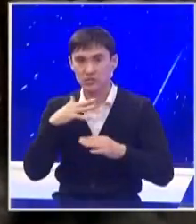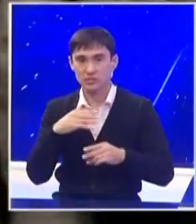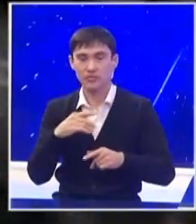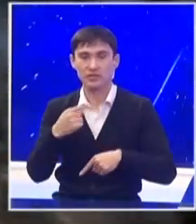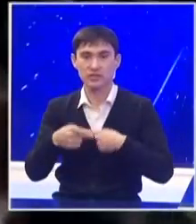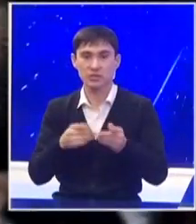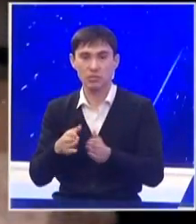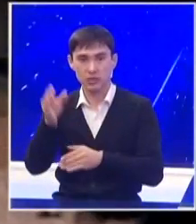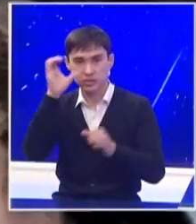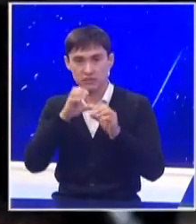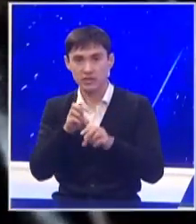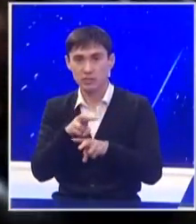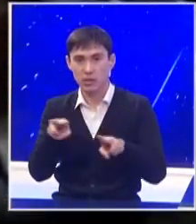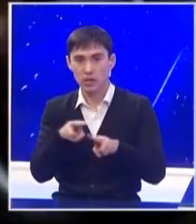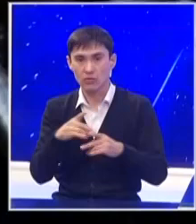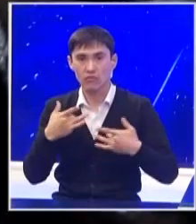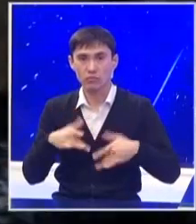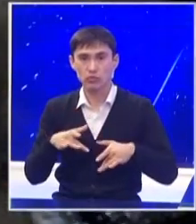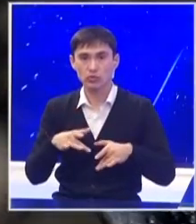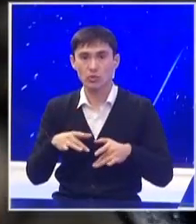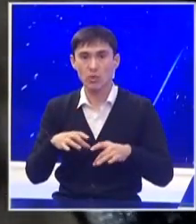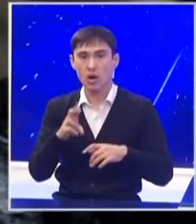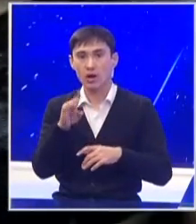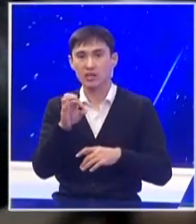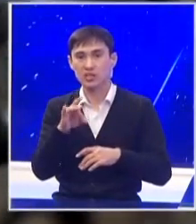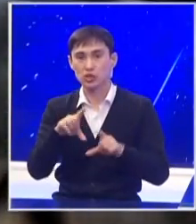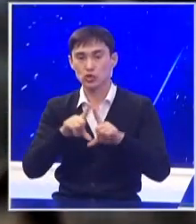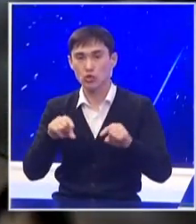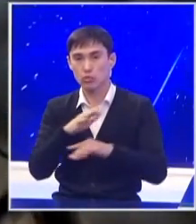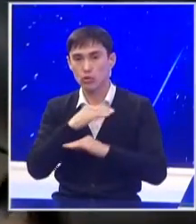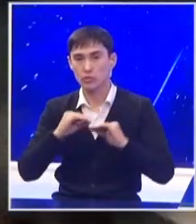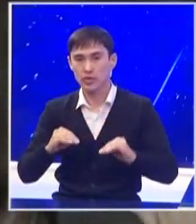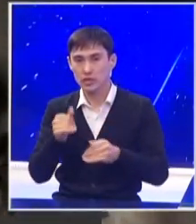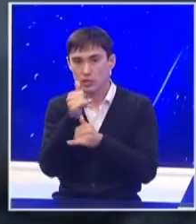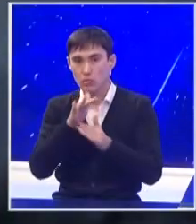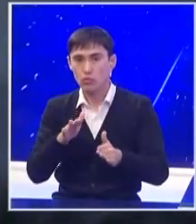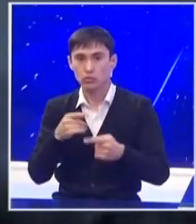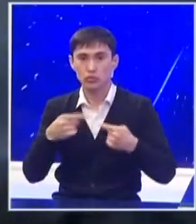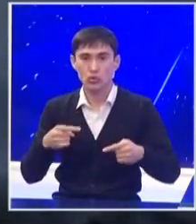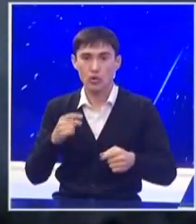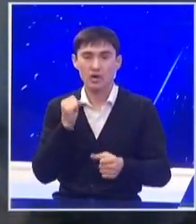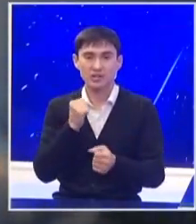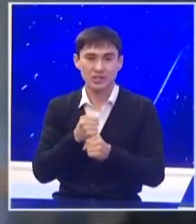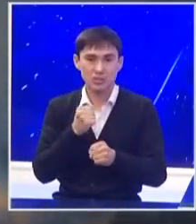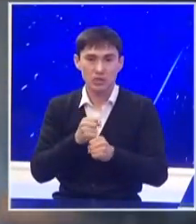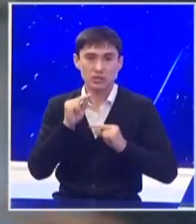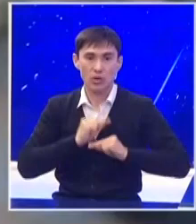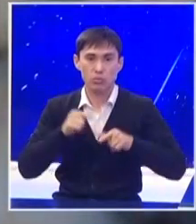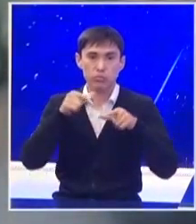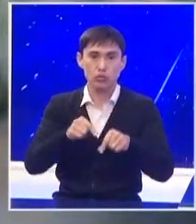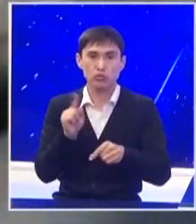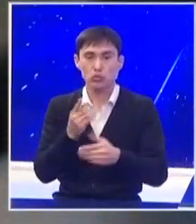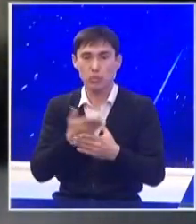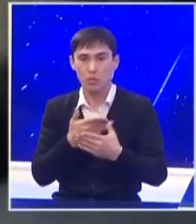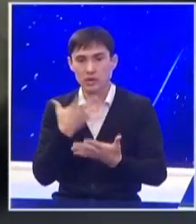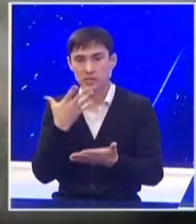Идлибе находится под контролем выпускников коранических школ. Многим детям не остается ничего другого, как наниматься на работу, чтобы